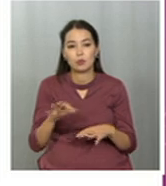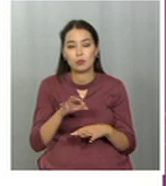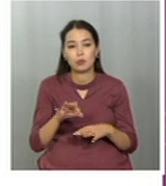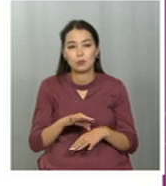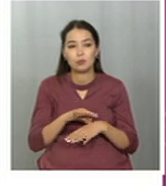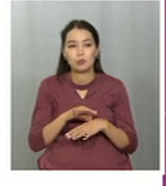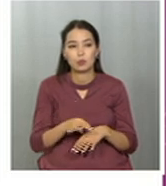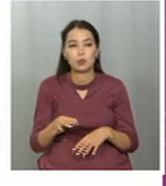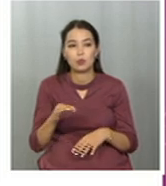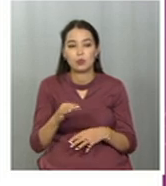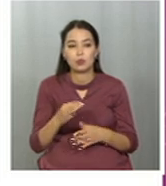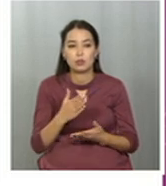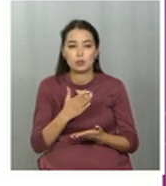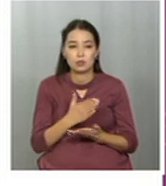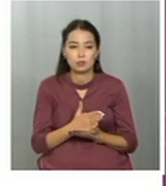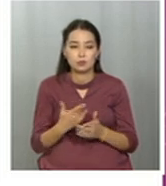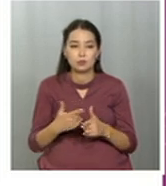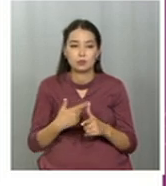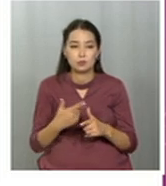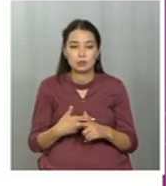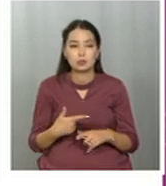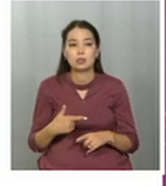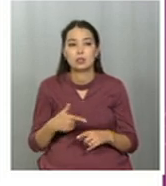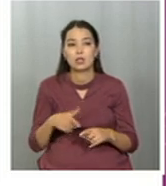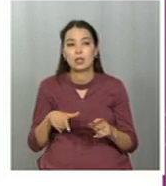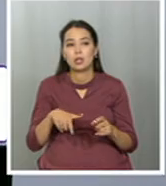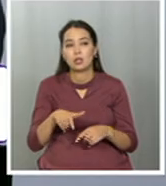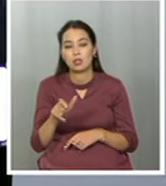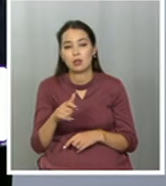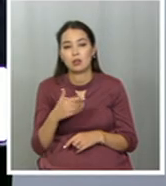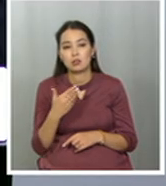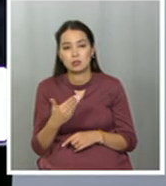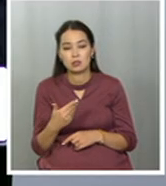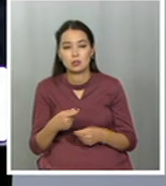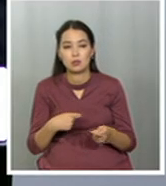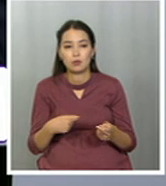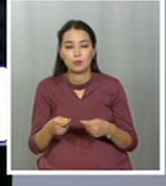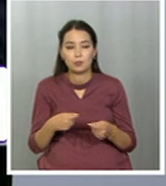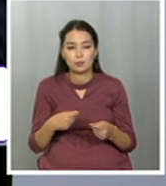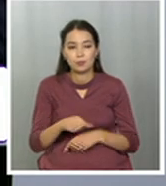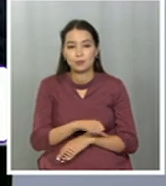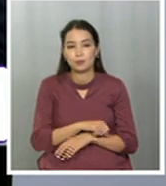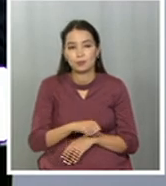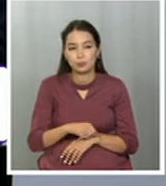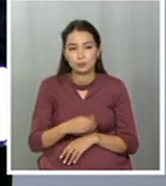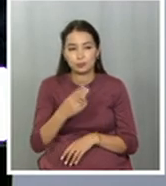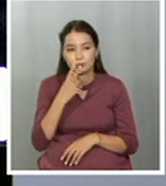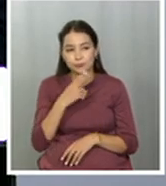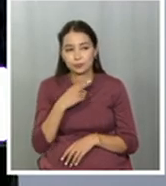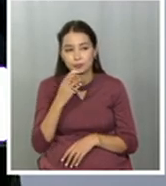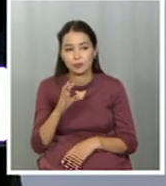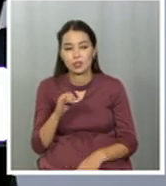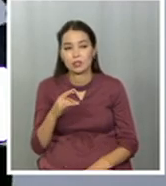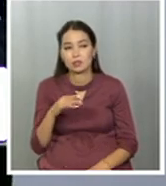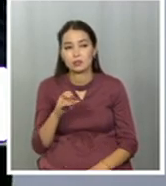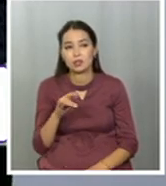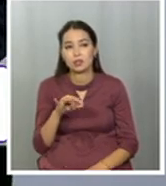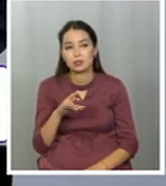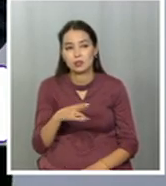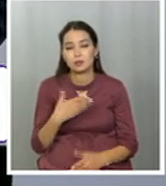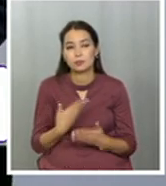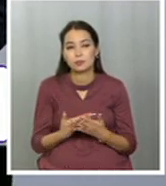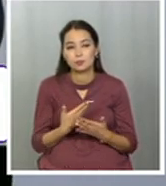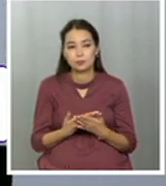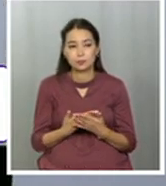өзендер трансшекаралық өзендер деп аталады. Мысалы, экранда көріп отырғандарыңыздай, біз Сырдария өзенін мысал ретінде алып отырмыз.